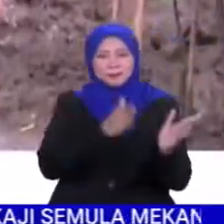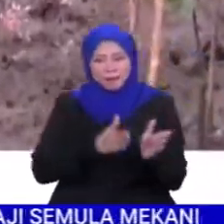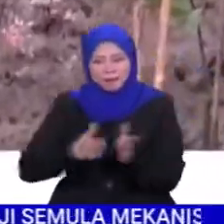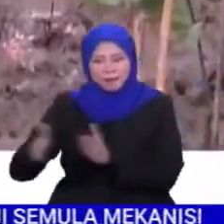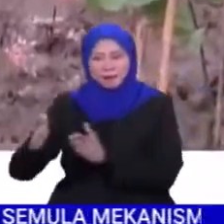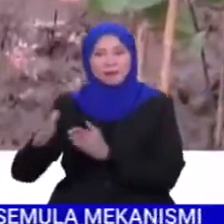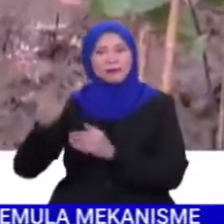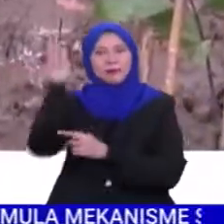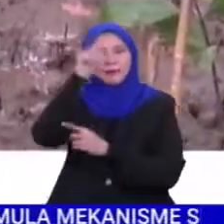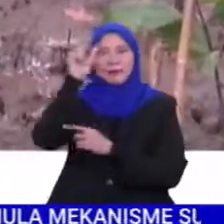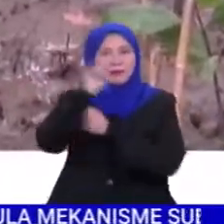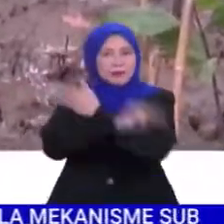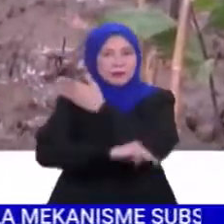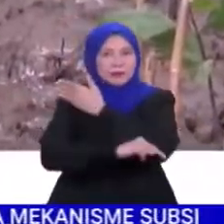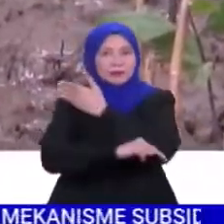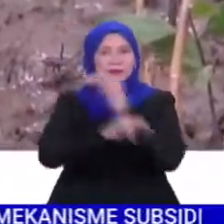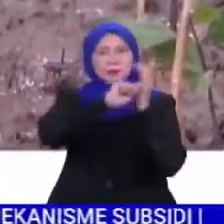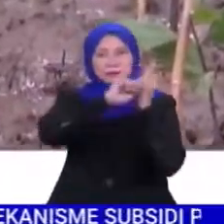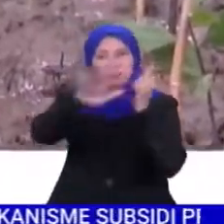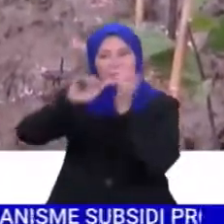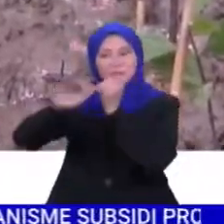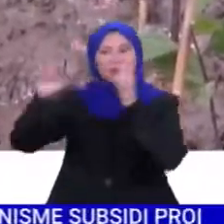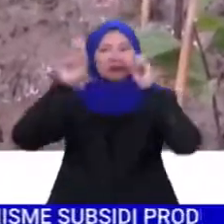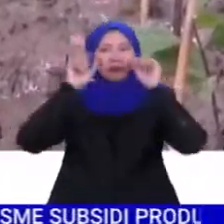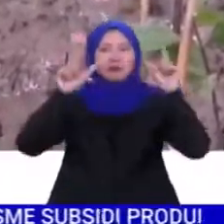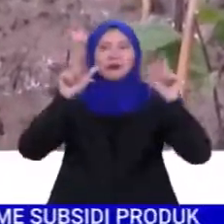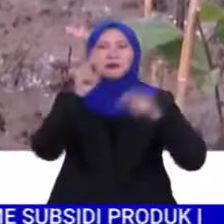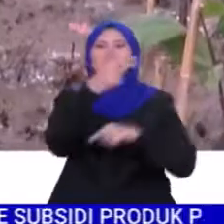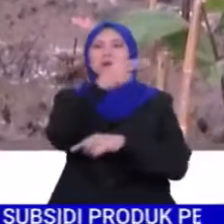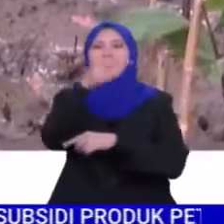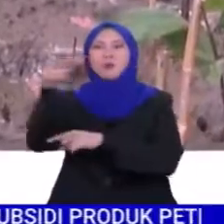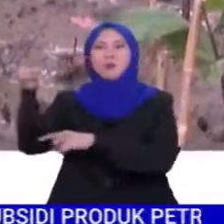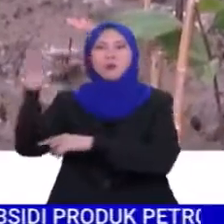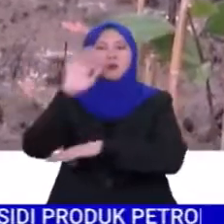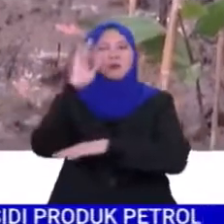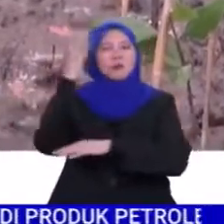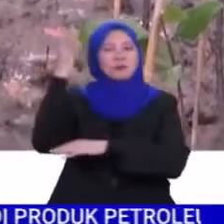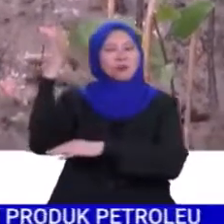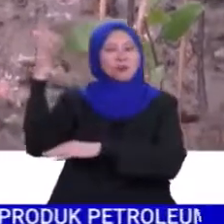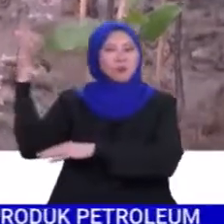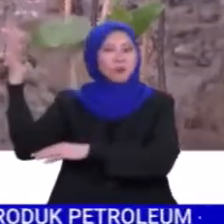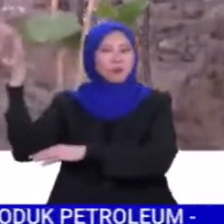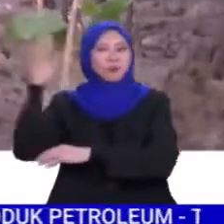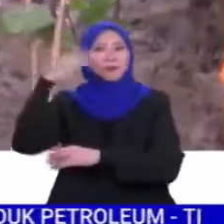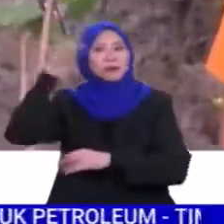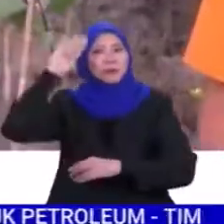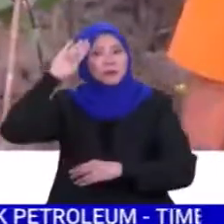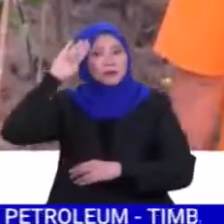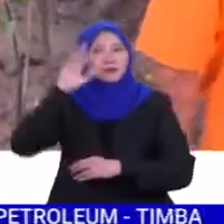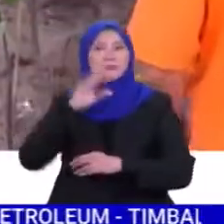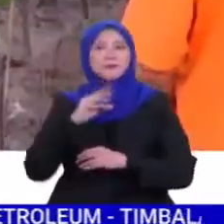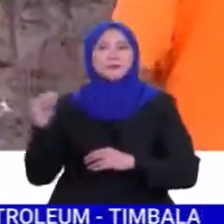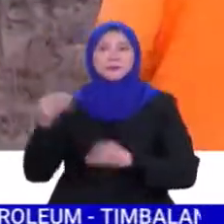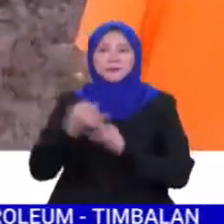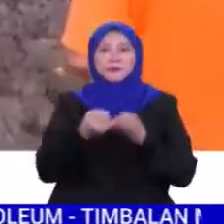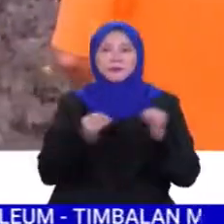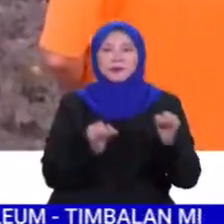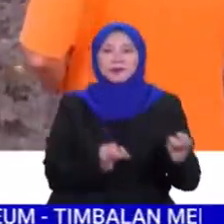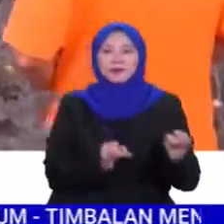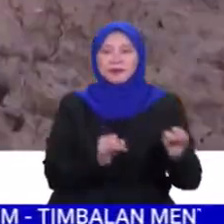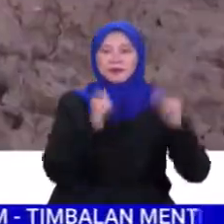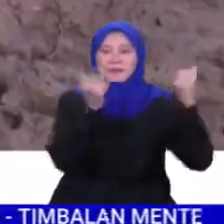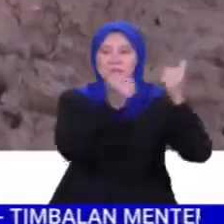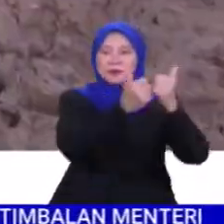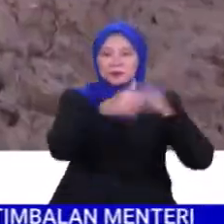kerajaan Negeri yaitu campaign kesedaran seperti penghijauan bumi Perlis nama melalui program sedia ada jabatan dan Regency